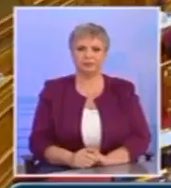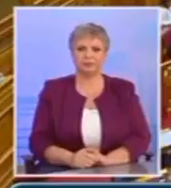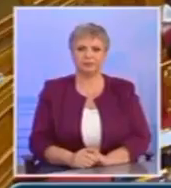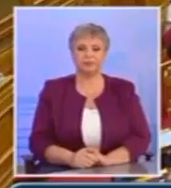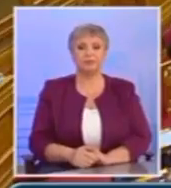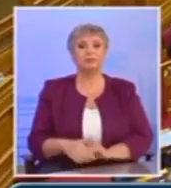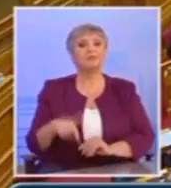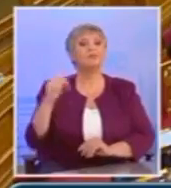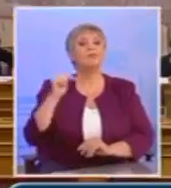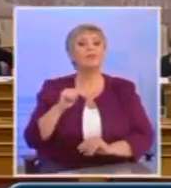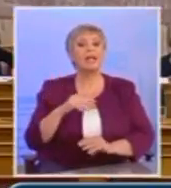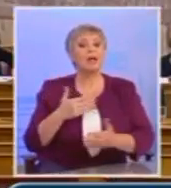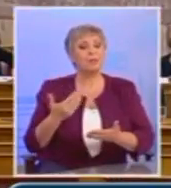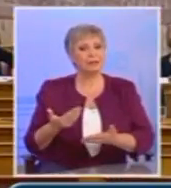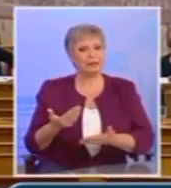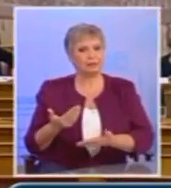Φέραμε το αίτημα